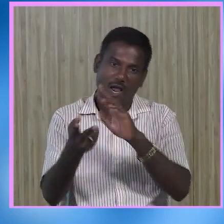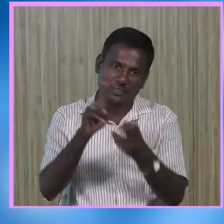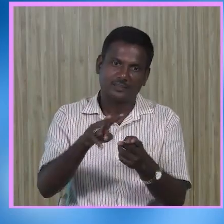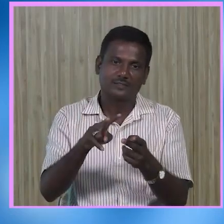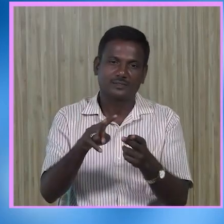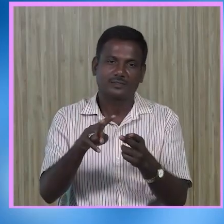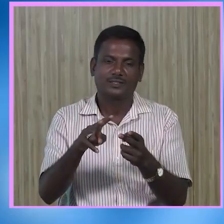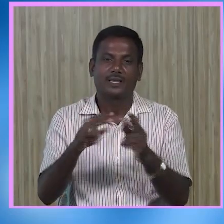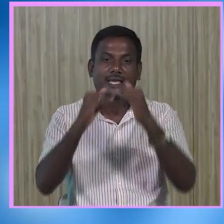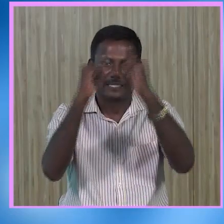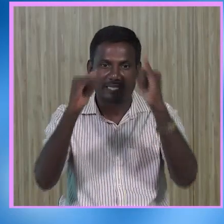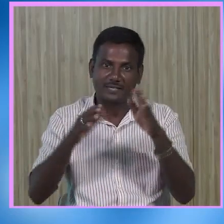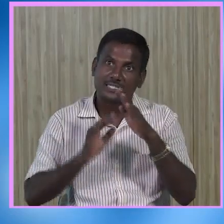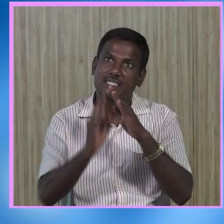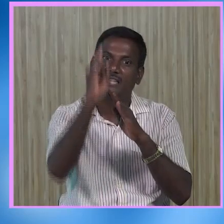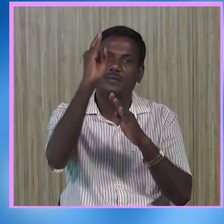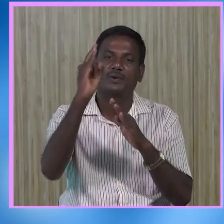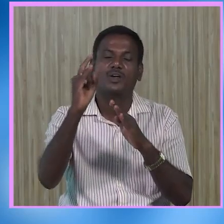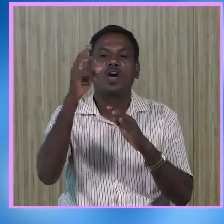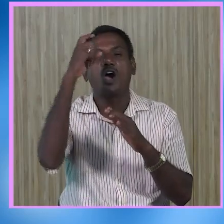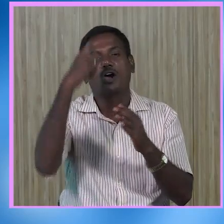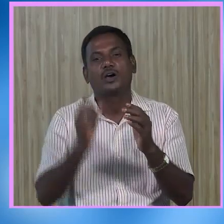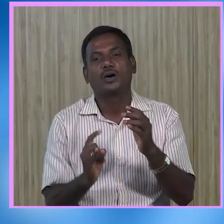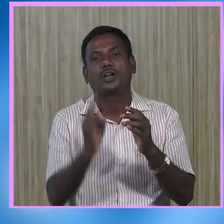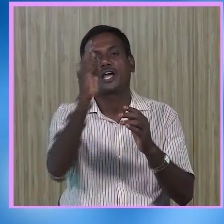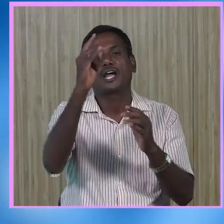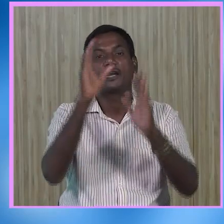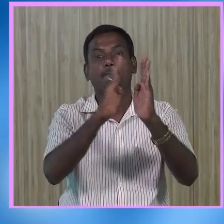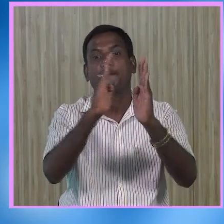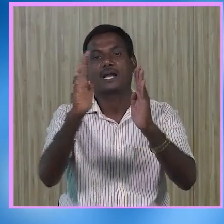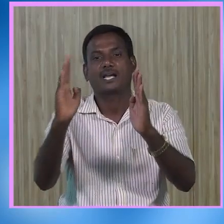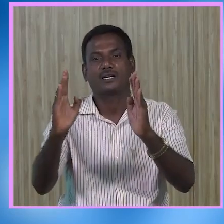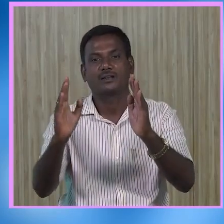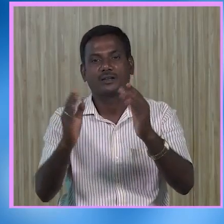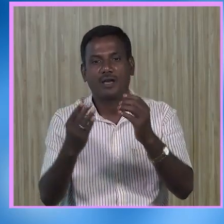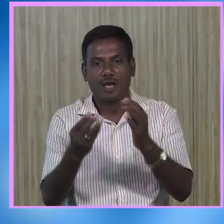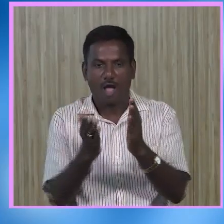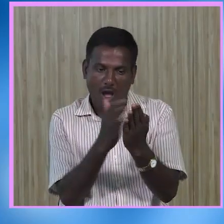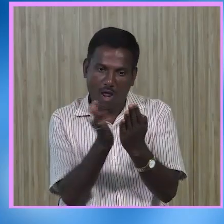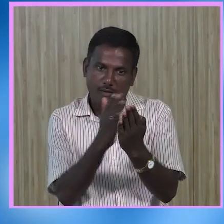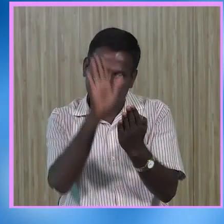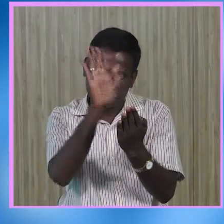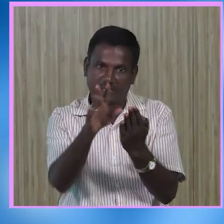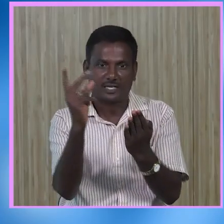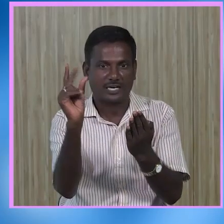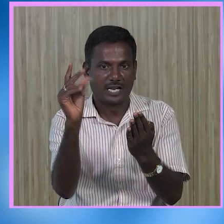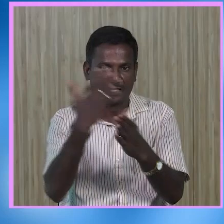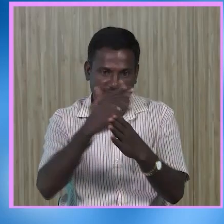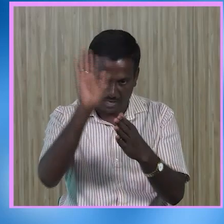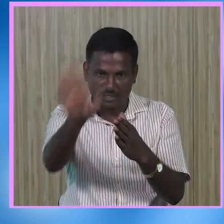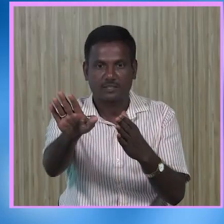அடுத்தது இந்தியாவிலிருந்து செலுத்தப்பட்ட ராக்கெட்டுகளின் படங்களை தொகுத்து ஒரு ஆல்பமாக தயாரிக்கணும் நீங்கள். இது ரெண்டாவது